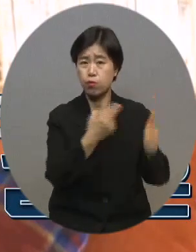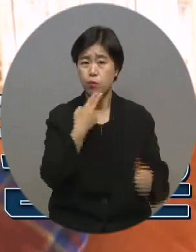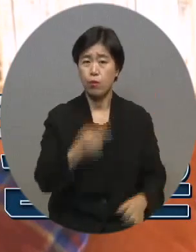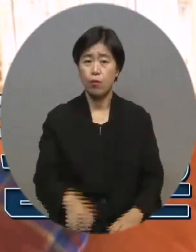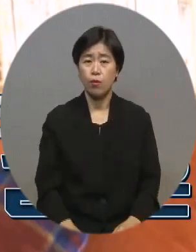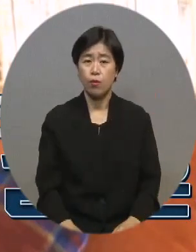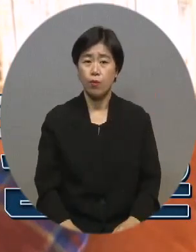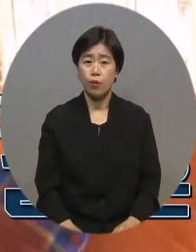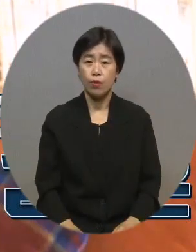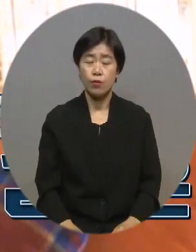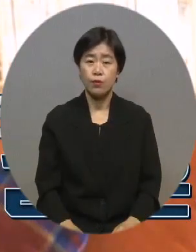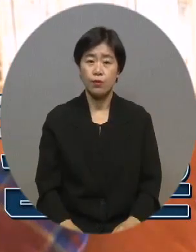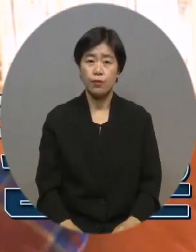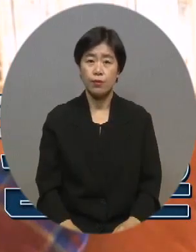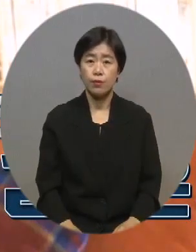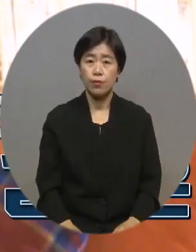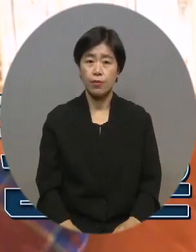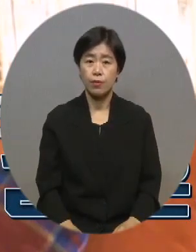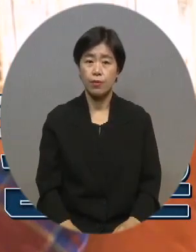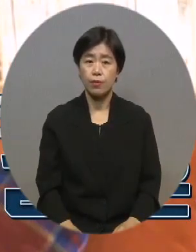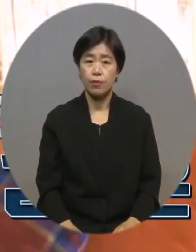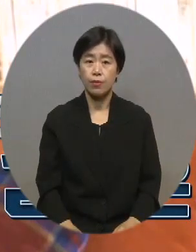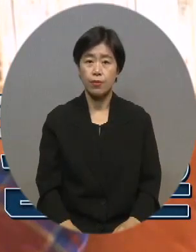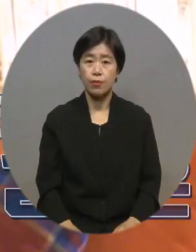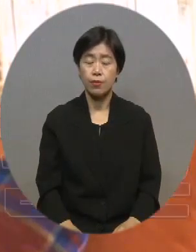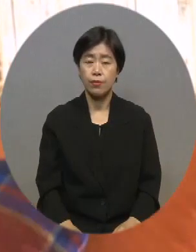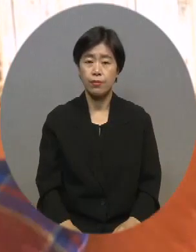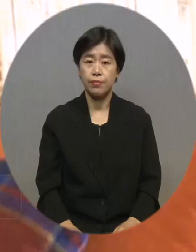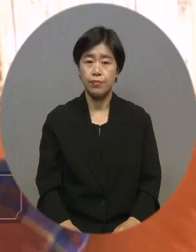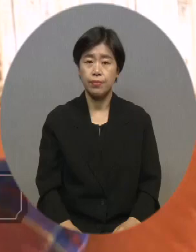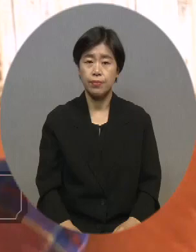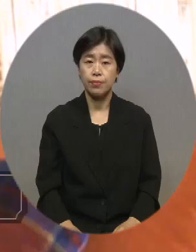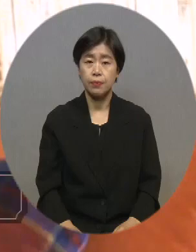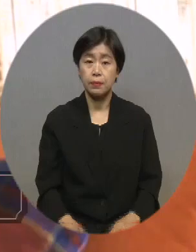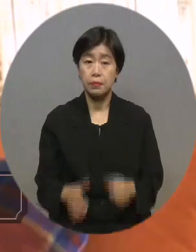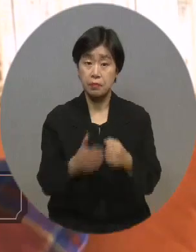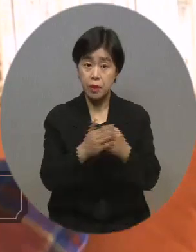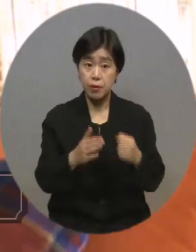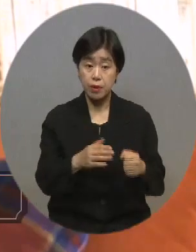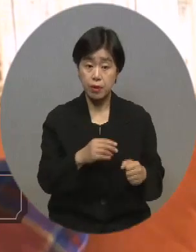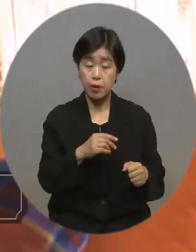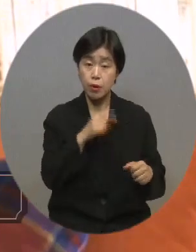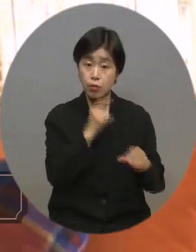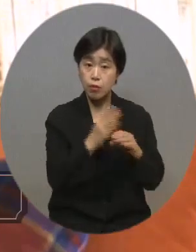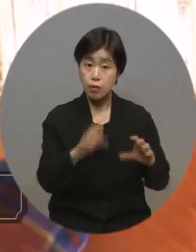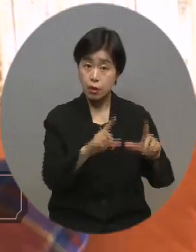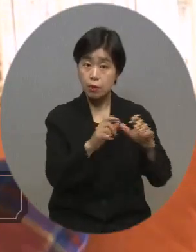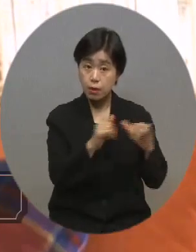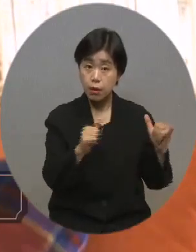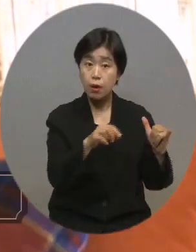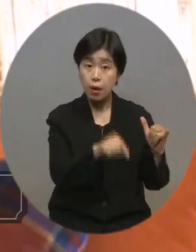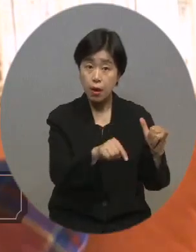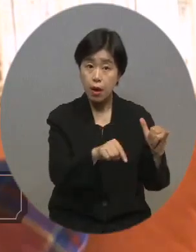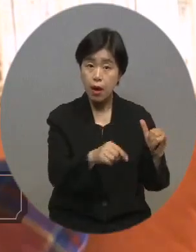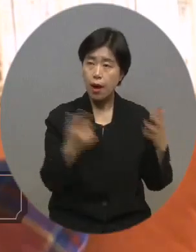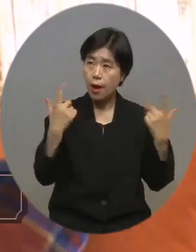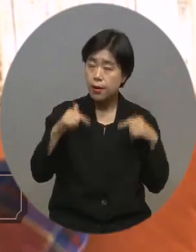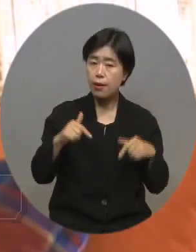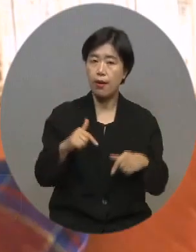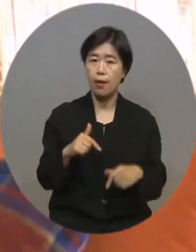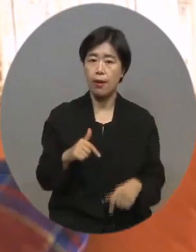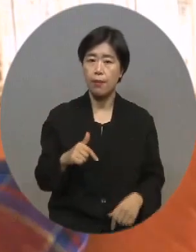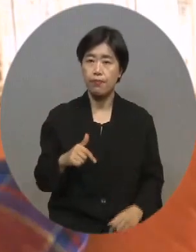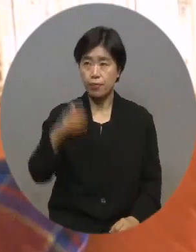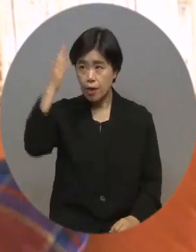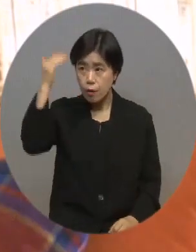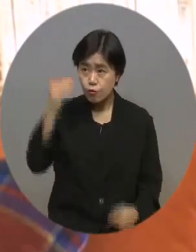장남이 있었는데도 불구하고 지금 저렇게 운 좋아서 올라갔는데 북한 주민들의 마음속에는 항상 통일에 대한 염원, 수건,